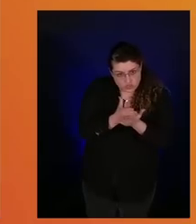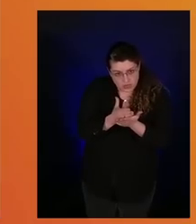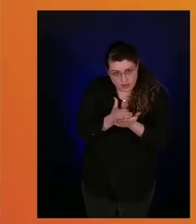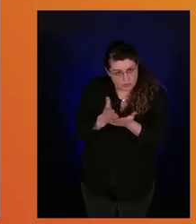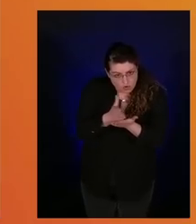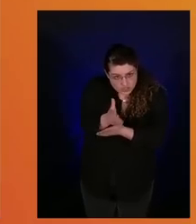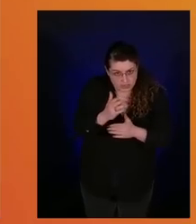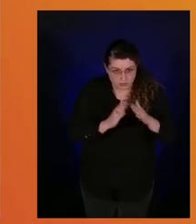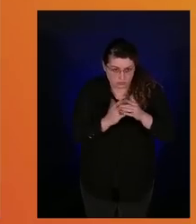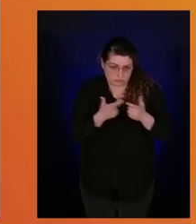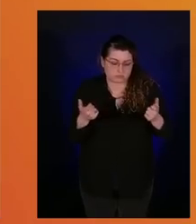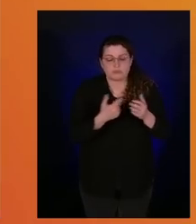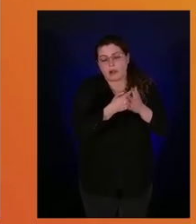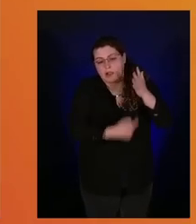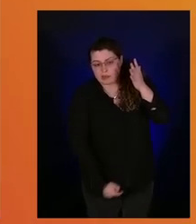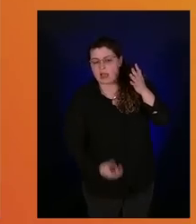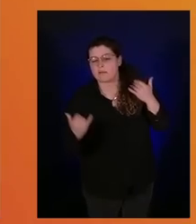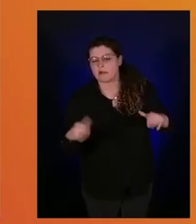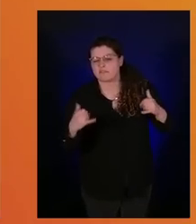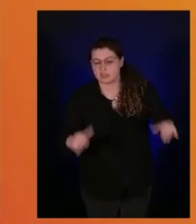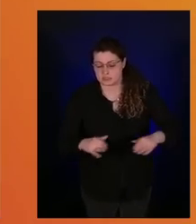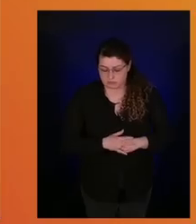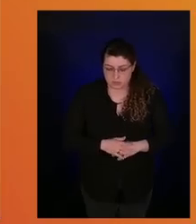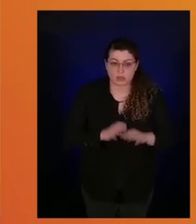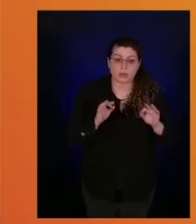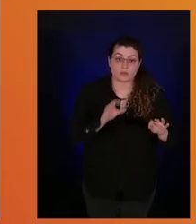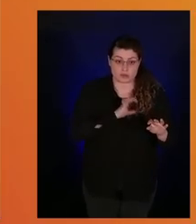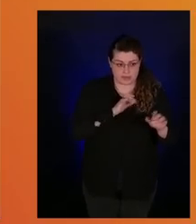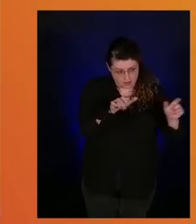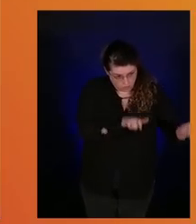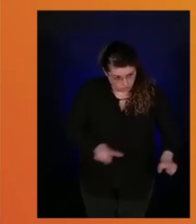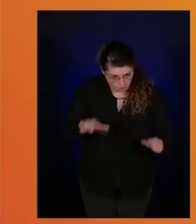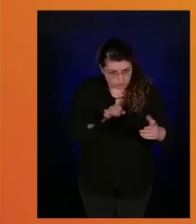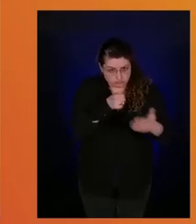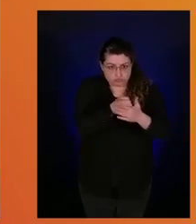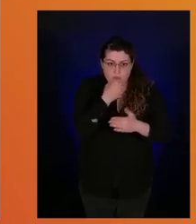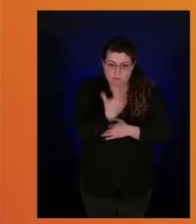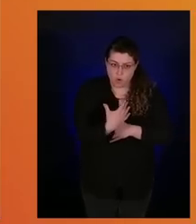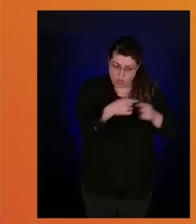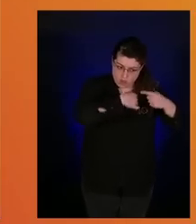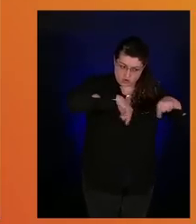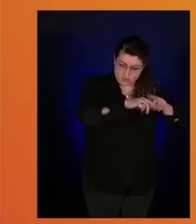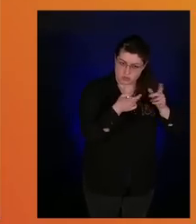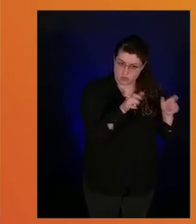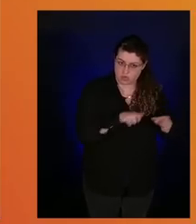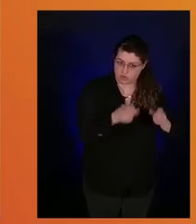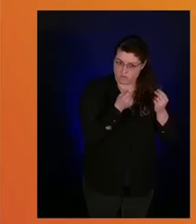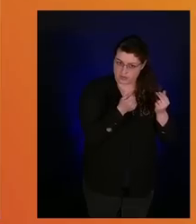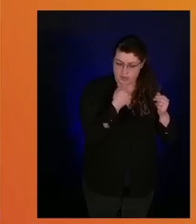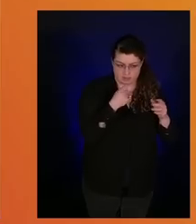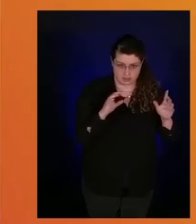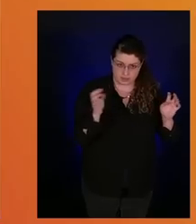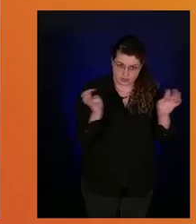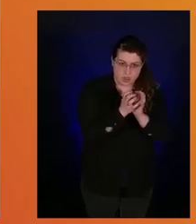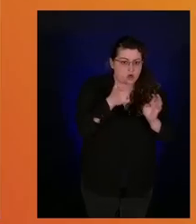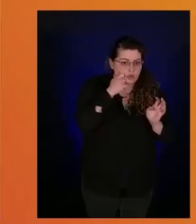prévisionnel, la liste n'est pas exhaustive. Pour mener à bien ces contrôles, la commission financière de contrôle s'est réunie régulièrement,